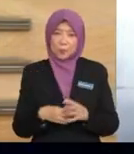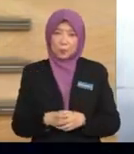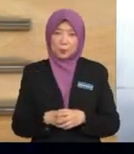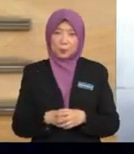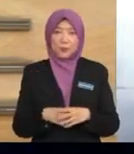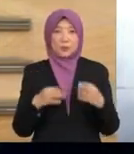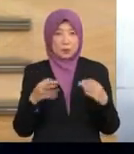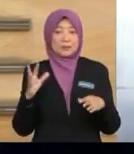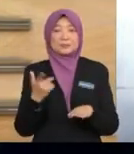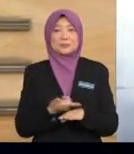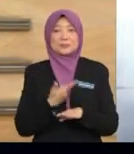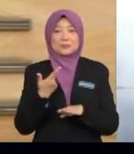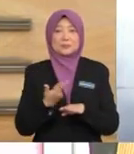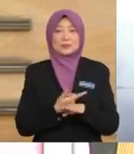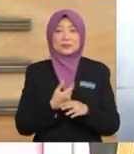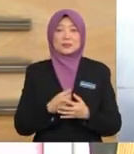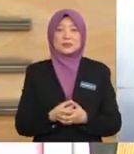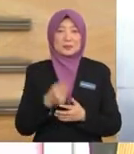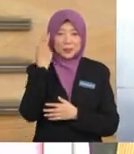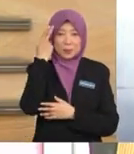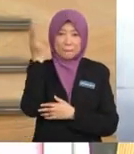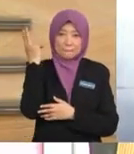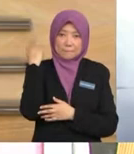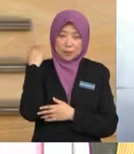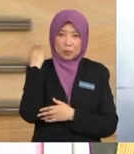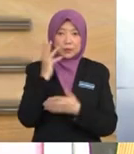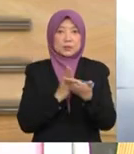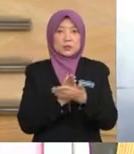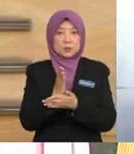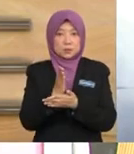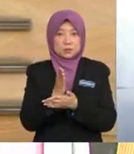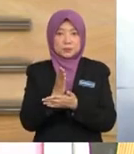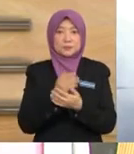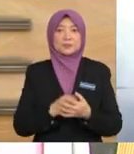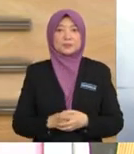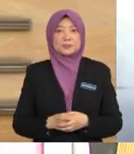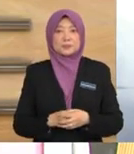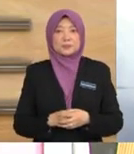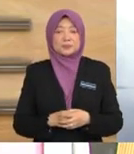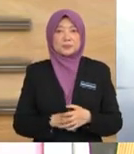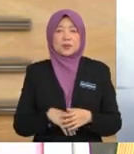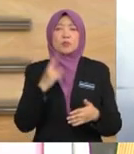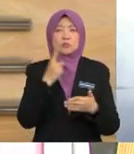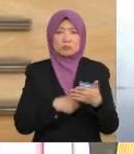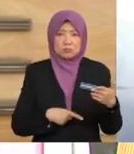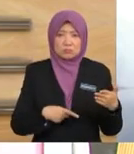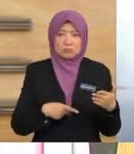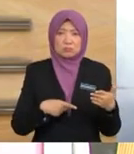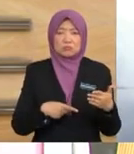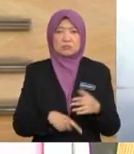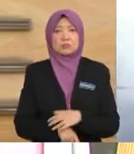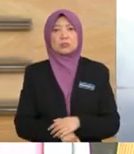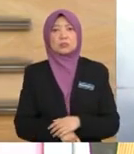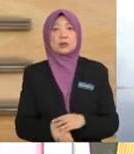ni. Hebat Rina. Okey. Seterusnya, Cikgu, ini apa pula? Ini nanti kita nak